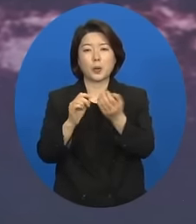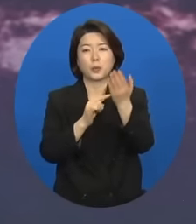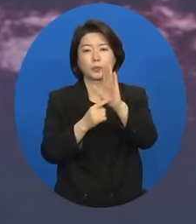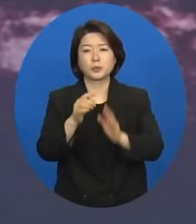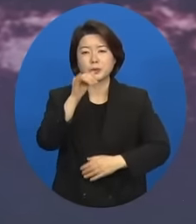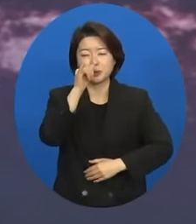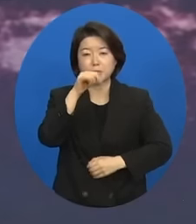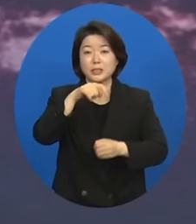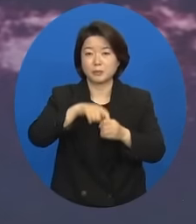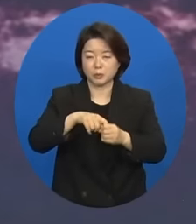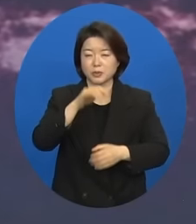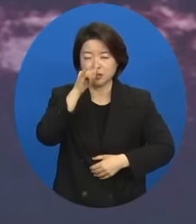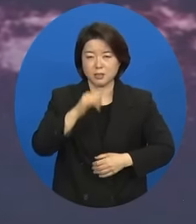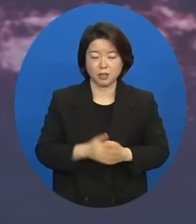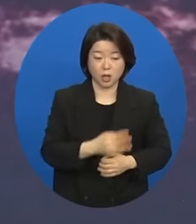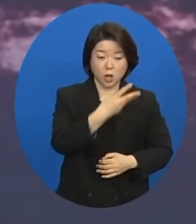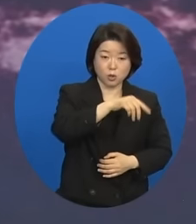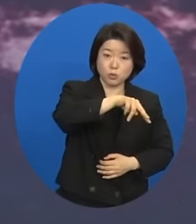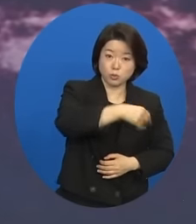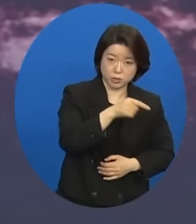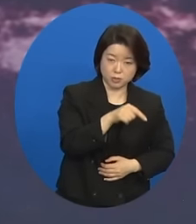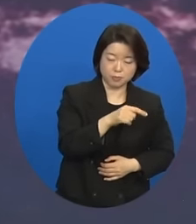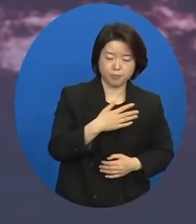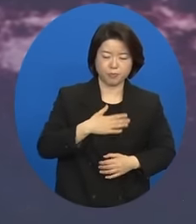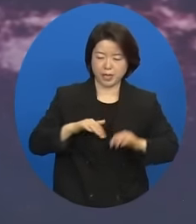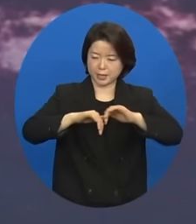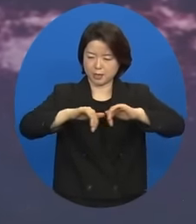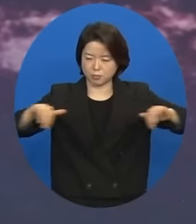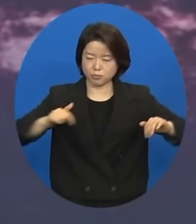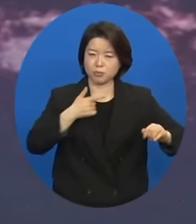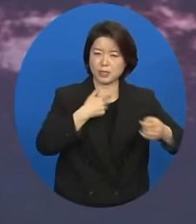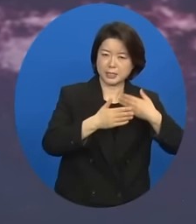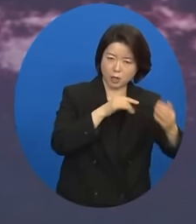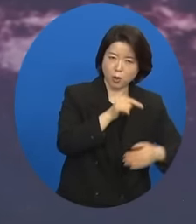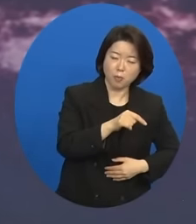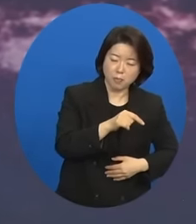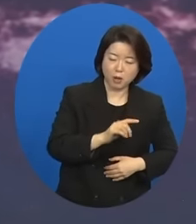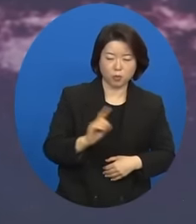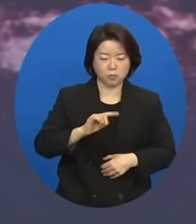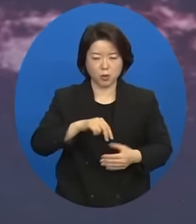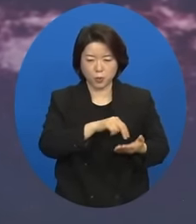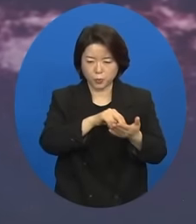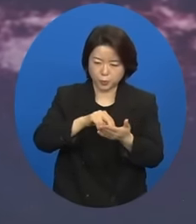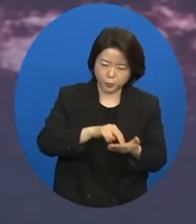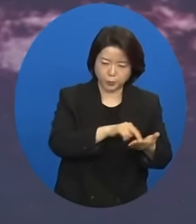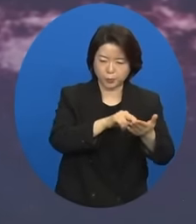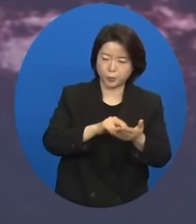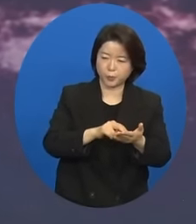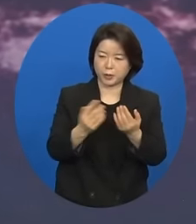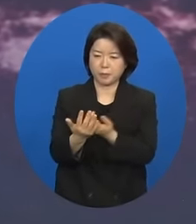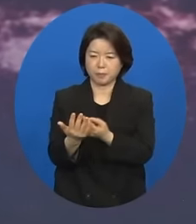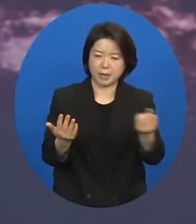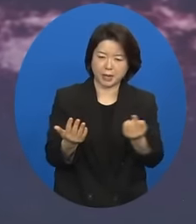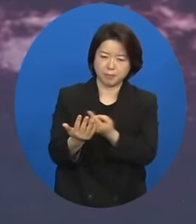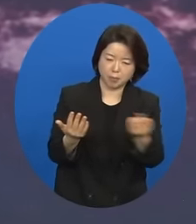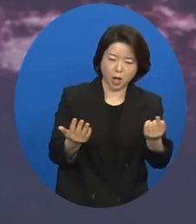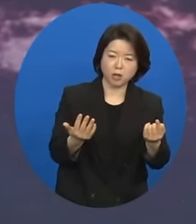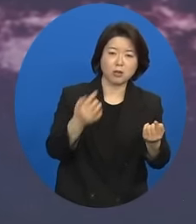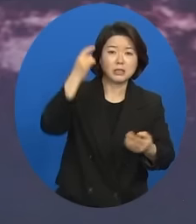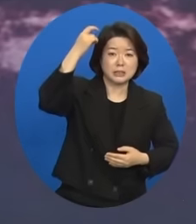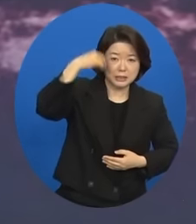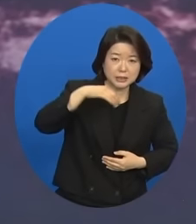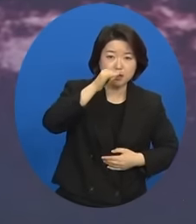루스라 곳 즉 우리가 어떤 분리를 경험하고 뭔가 외롭고 고독하고 뭔가 떨어져 나간 거 같은 느낌이 있을